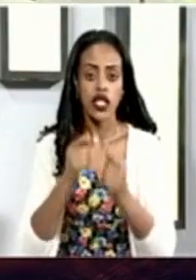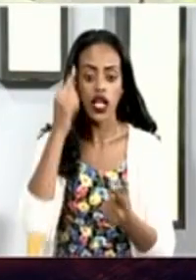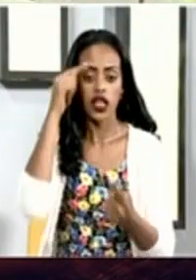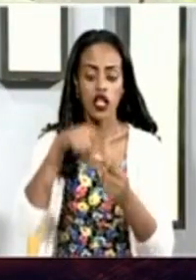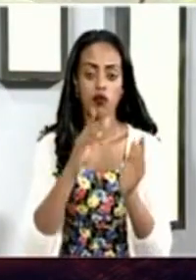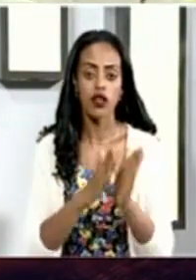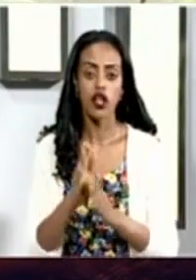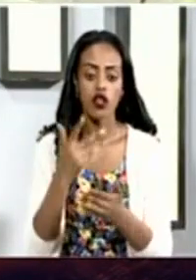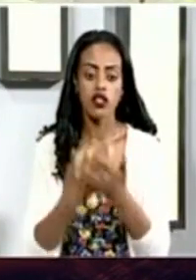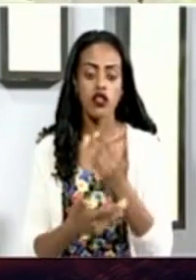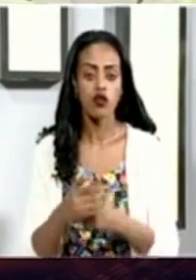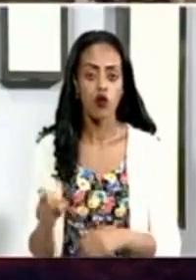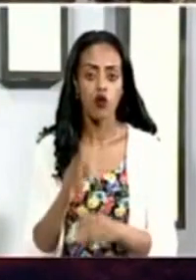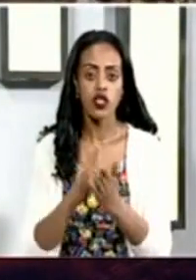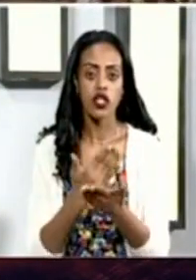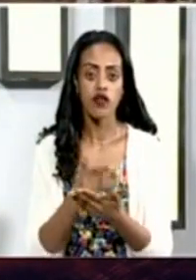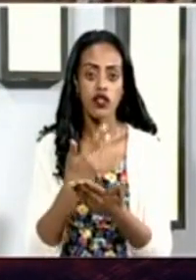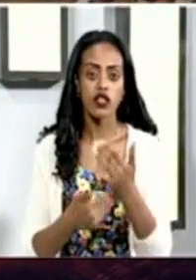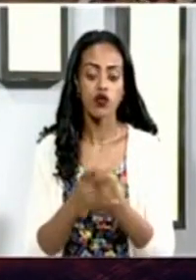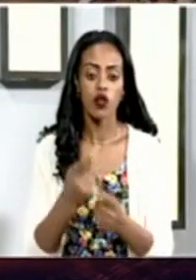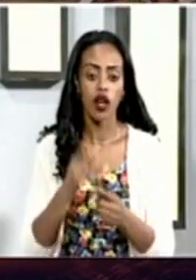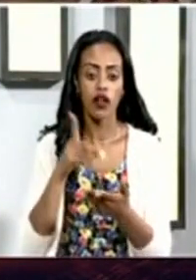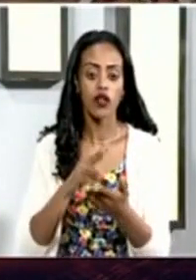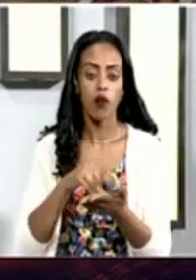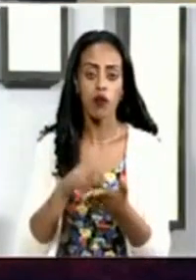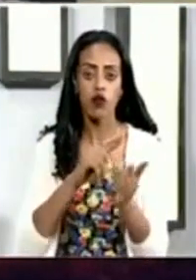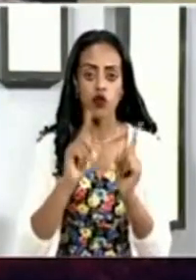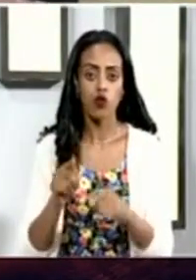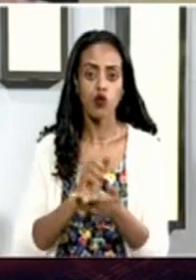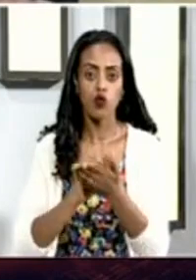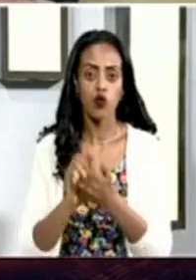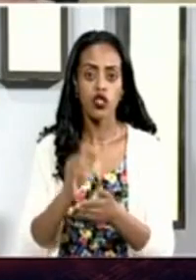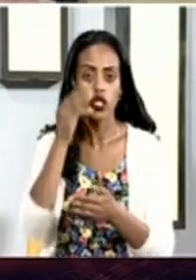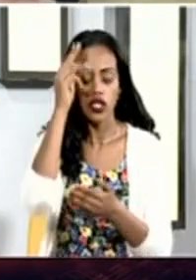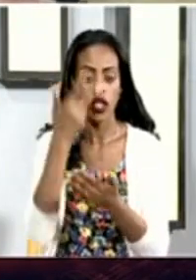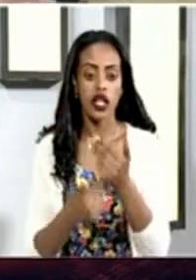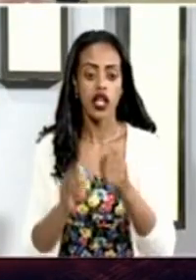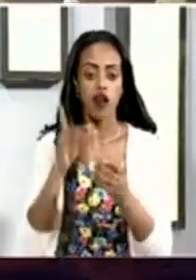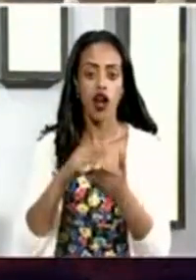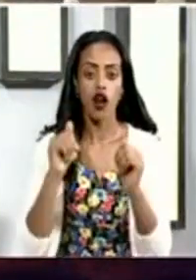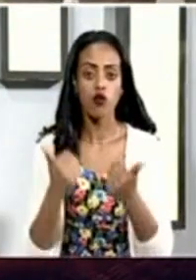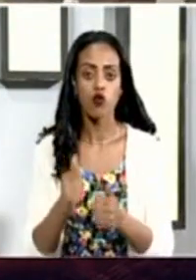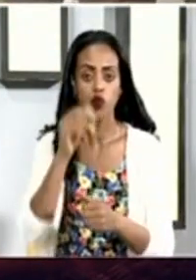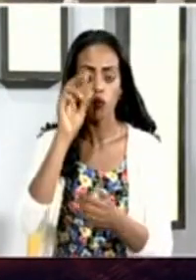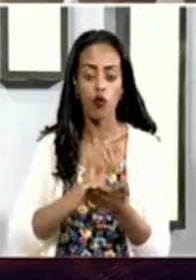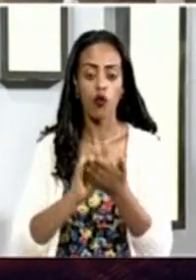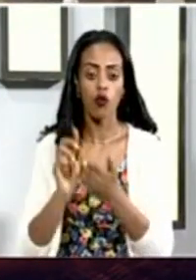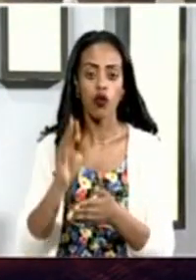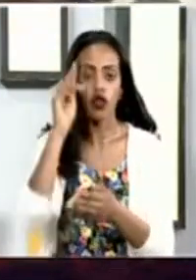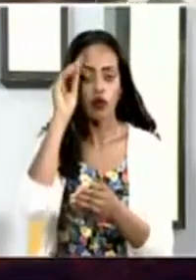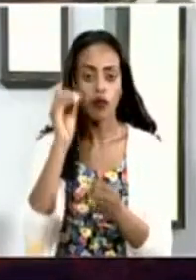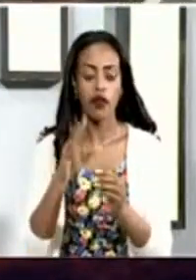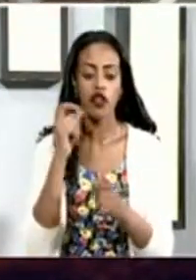ተዳልዩ ዝተዘተየሉ እንትኸውን ተሳተፍቲ እቲ ዘተ ዝኾኑ ካብ ከተማ መቐለ ዝመፁ ቆሞስ ኣባ ወልደ ስላሴን ካብ ከተማ ኣክሱም ዝተሳተፉ በኩረ ሊቃውንቲ ጎደፋ